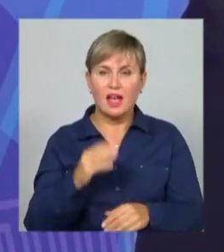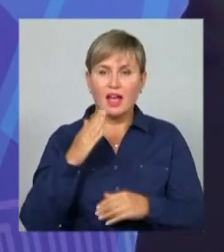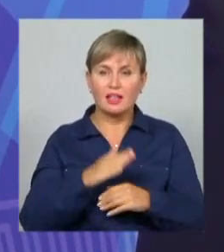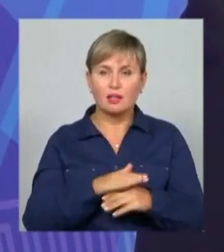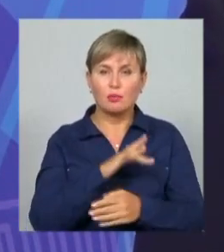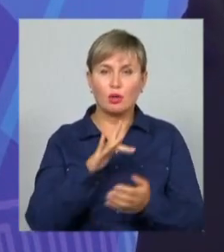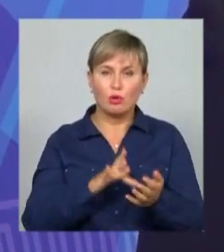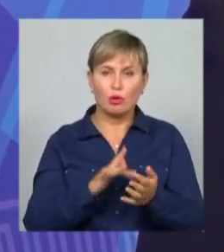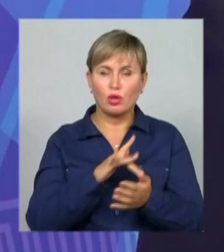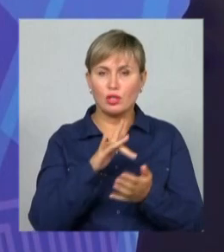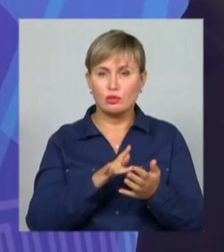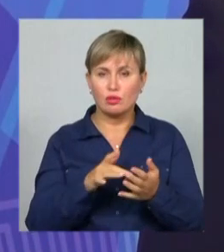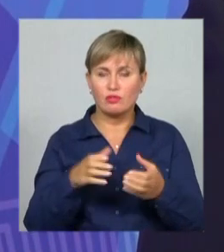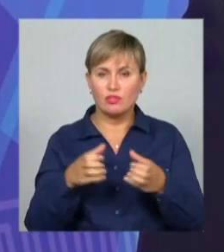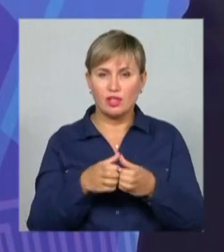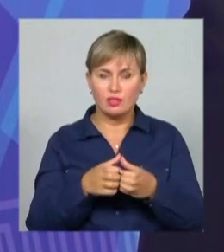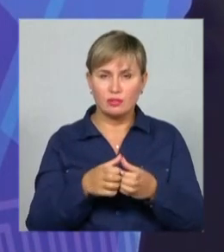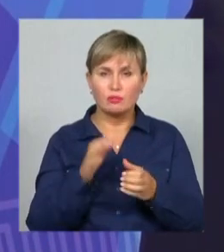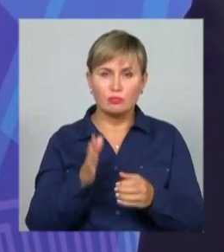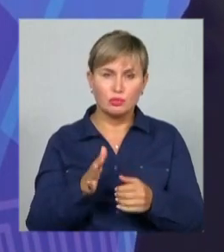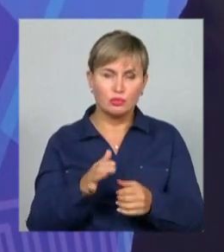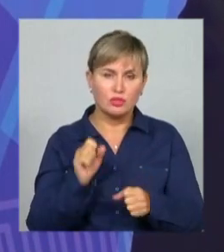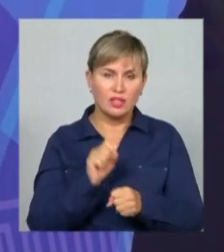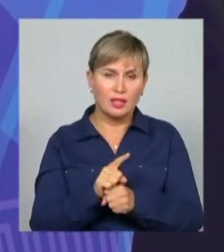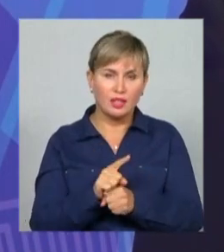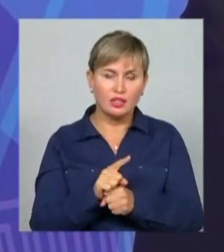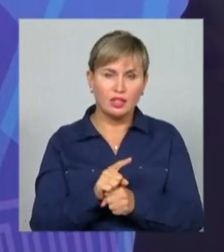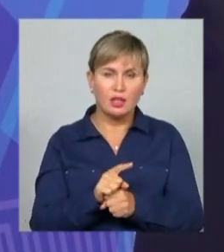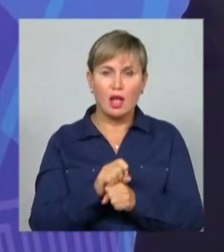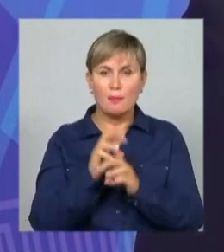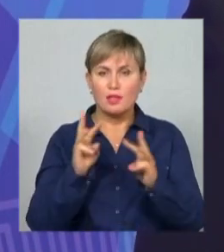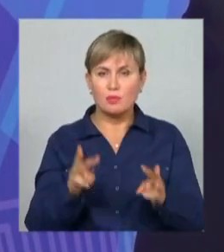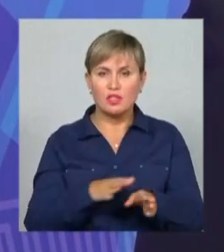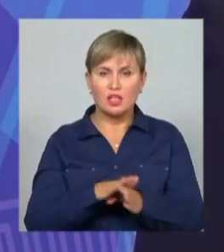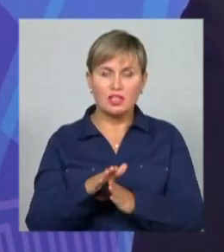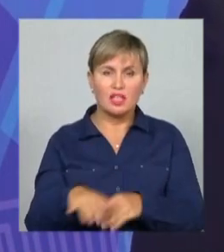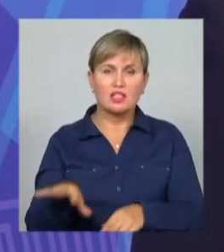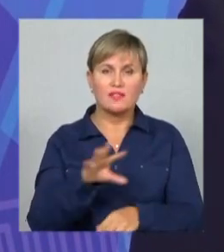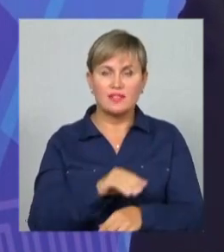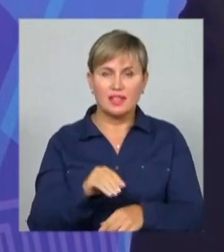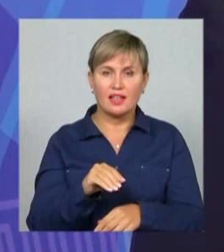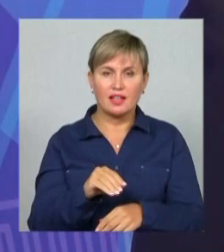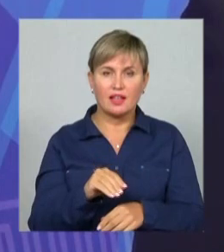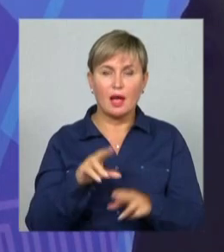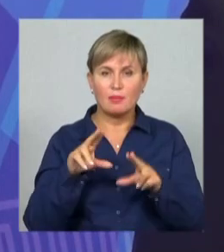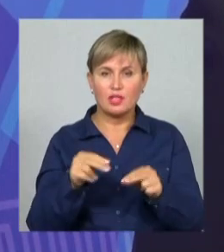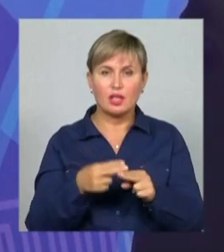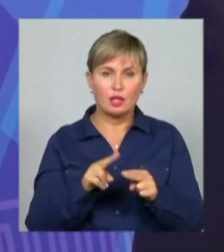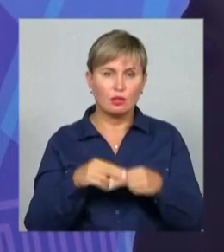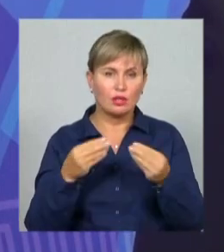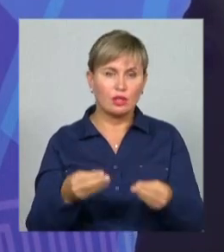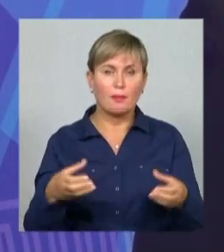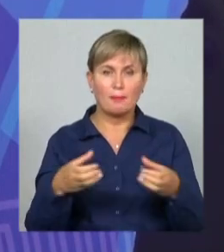акимам города, представителям городского филиала партии, Бахтян Абдюшев, поставлена задача обеспечить реализацию всех обещаний, которые дала